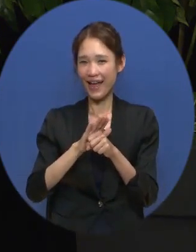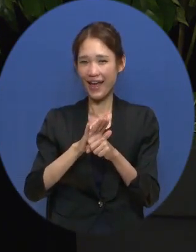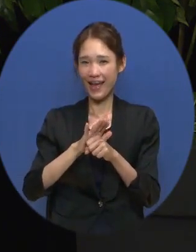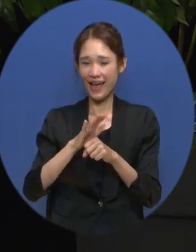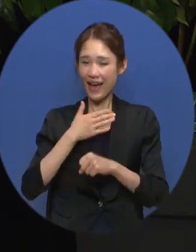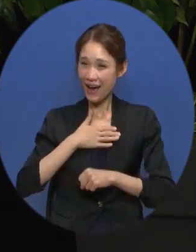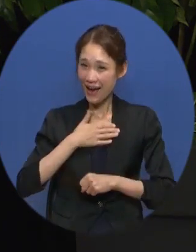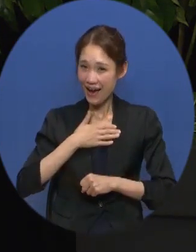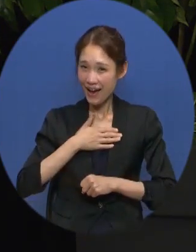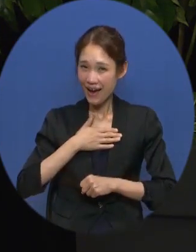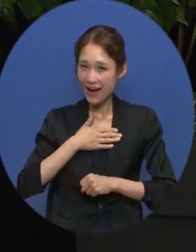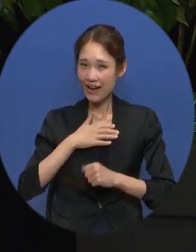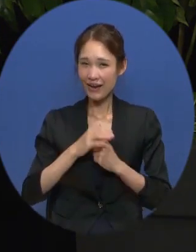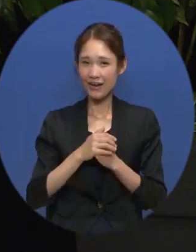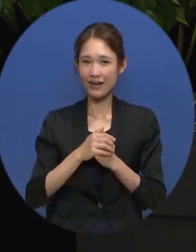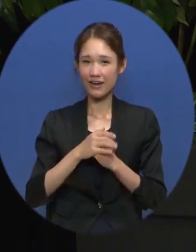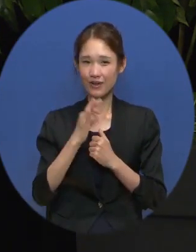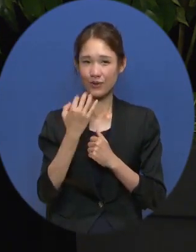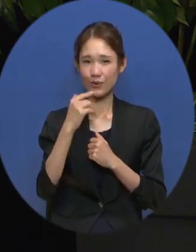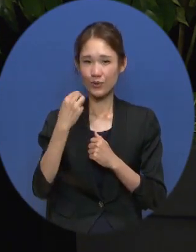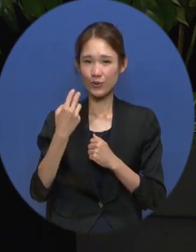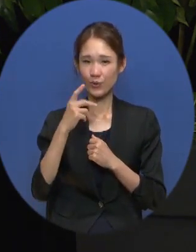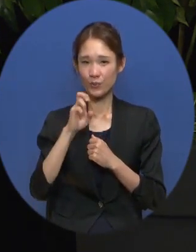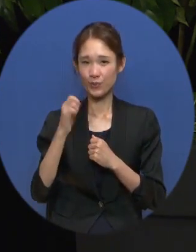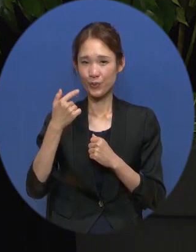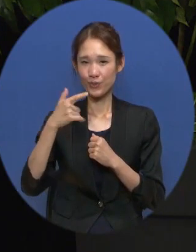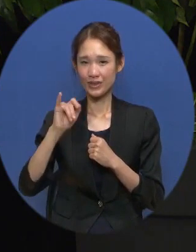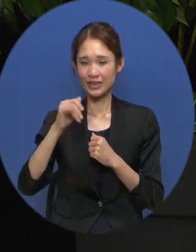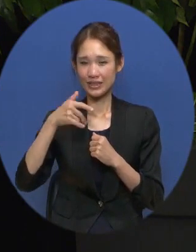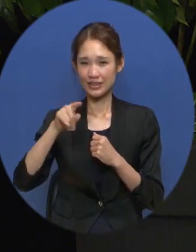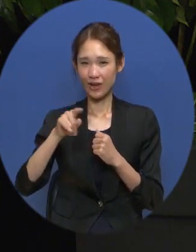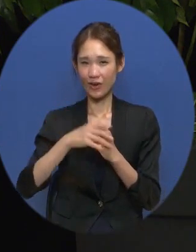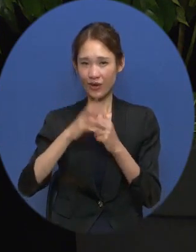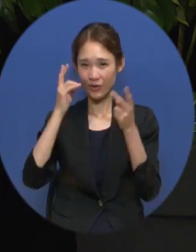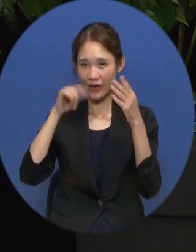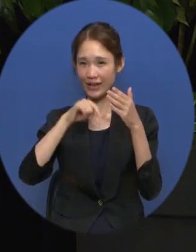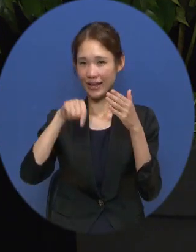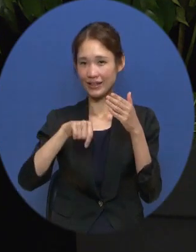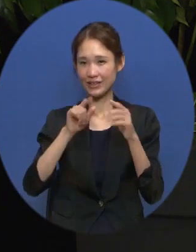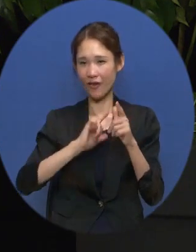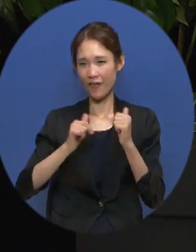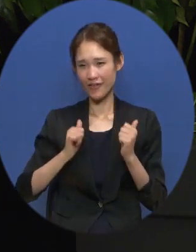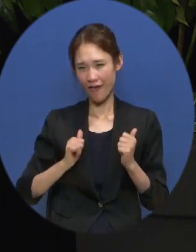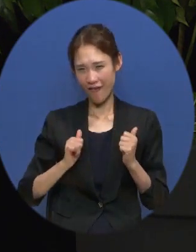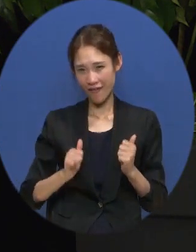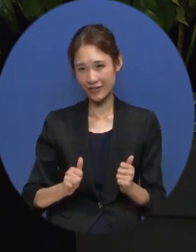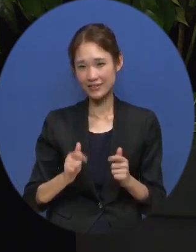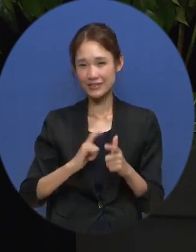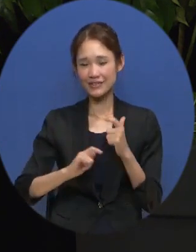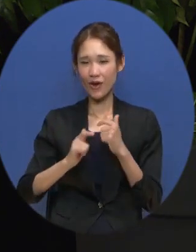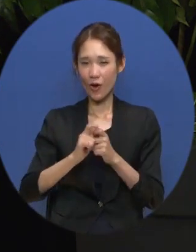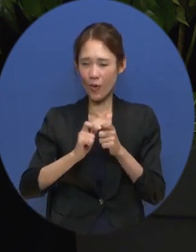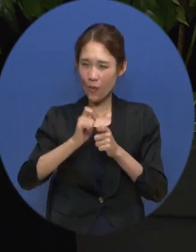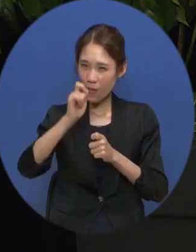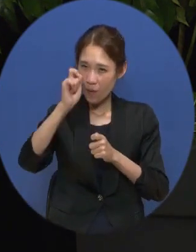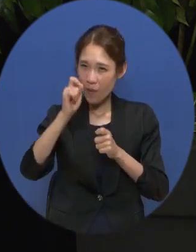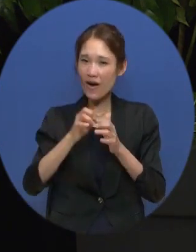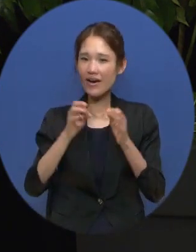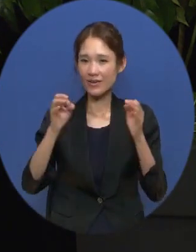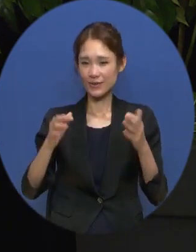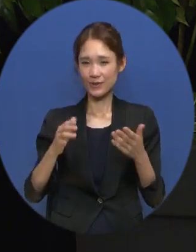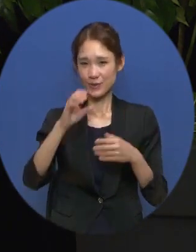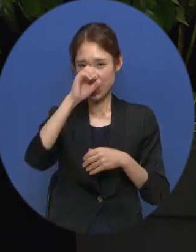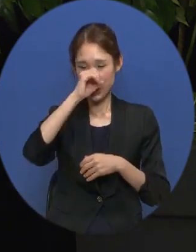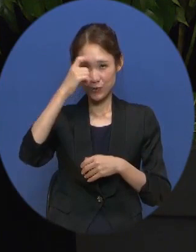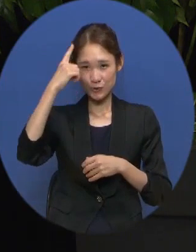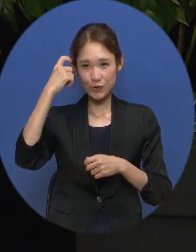알고 계시죠? 우리 오토모니터에서 더 열심히 그리고 더 오랫동안 좋은